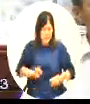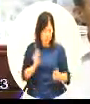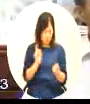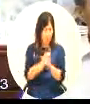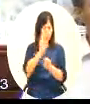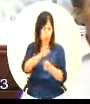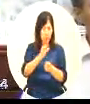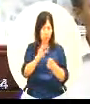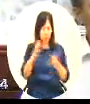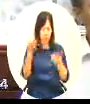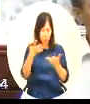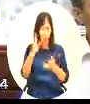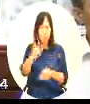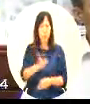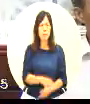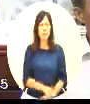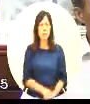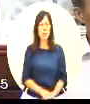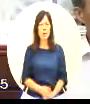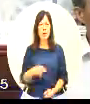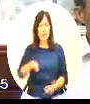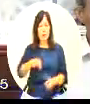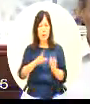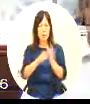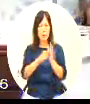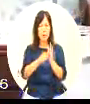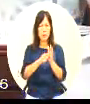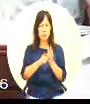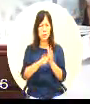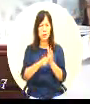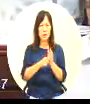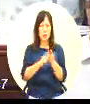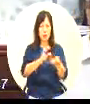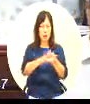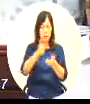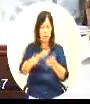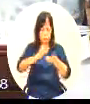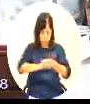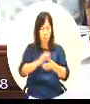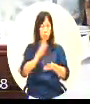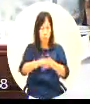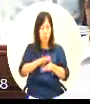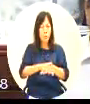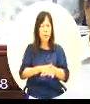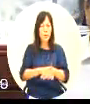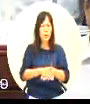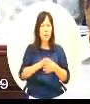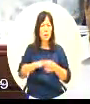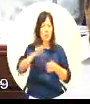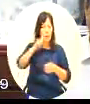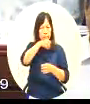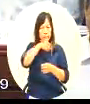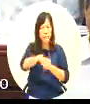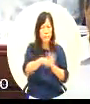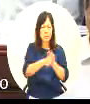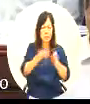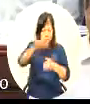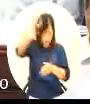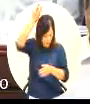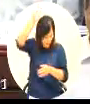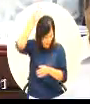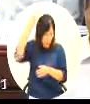务，所以他本身可以在当下其实是医师就可以做决定。那但是在我们台湾的一个过往的一